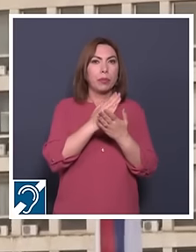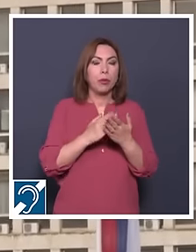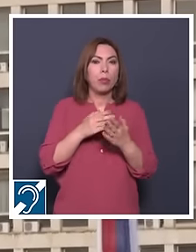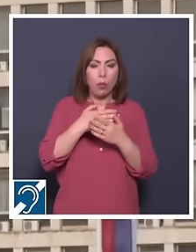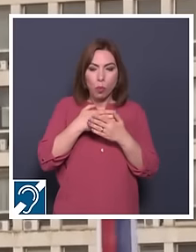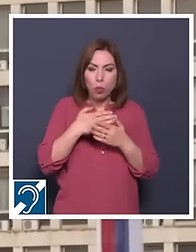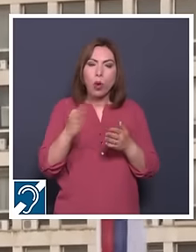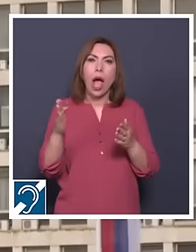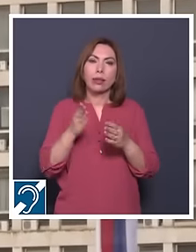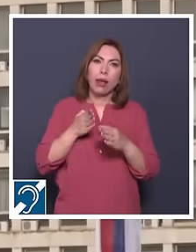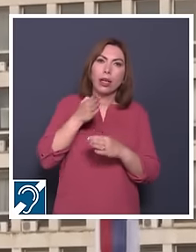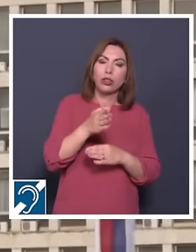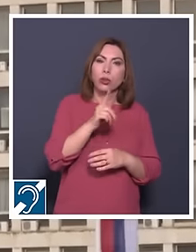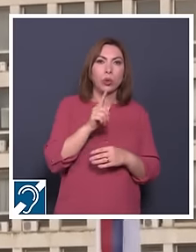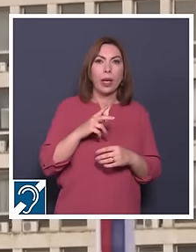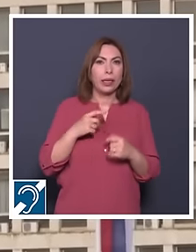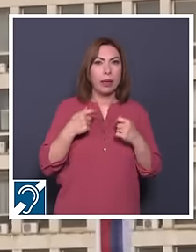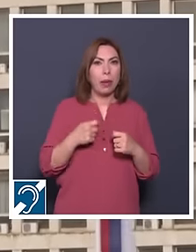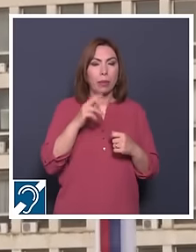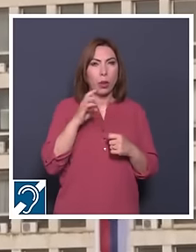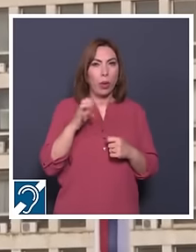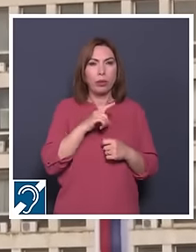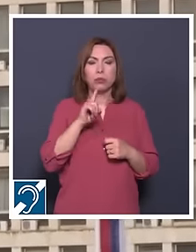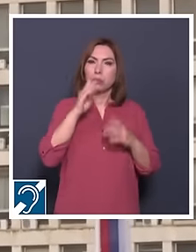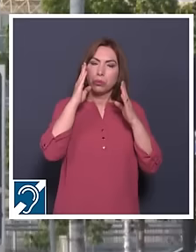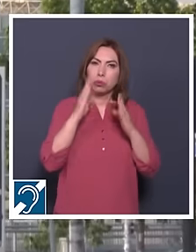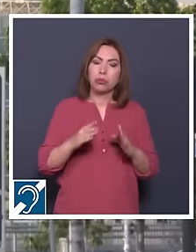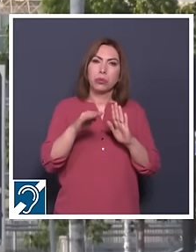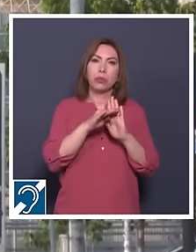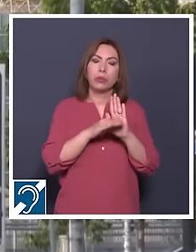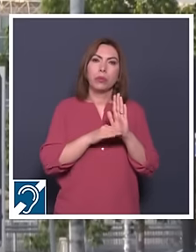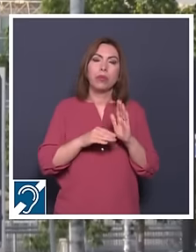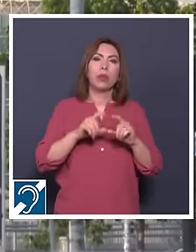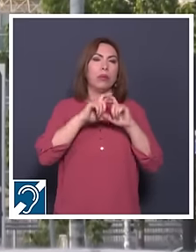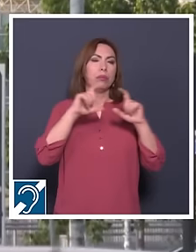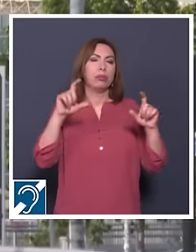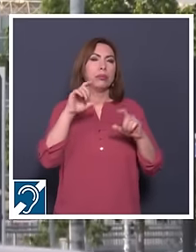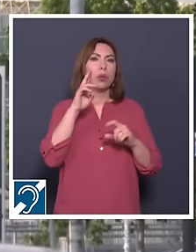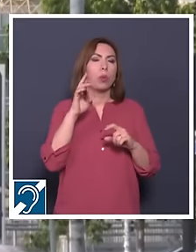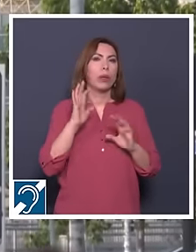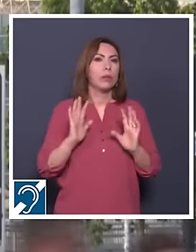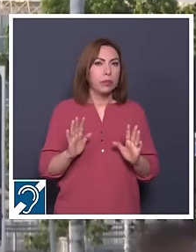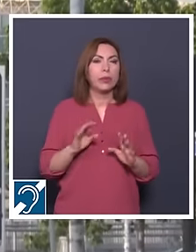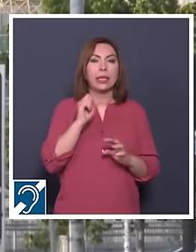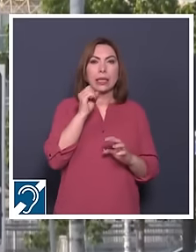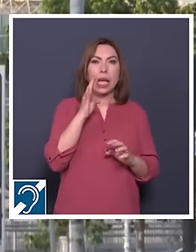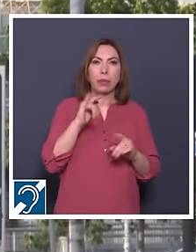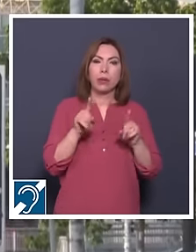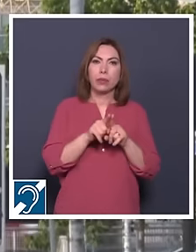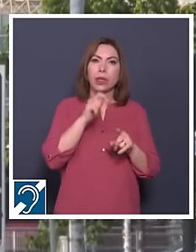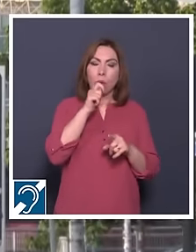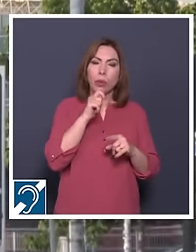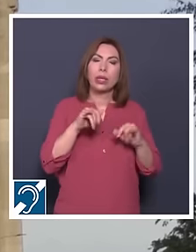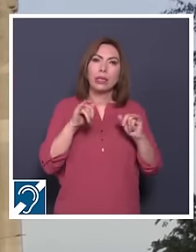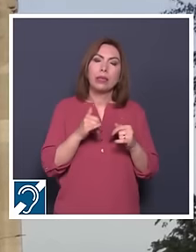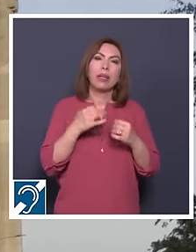acces. Cum nu este membra Uniunii Europene, nu se supune normelor din cadrul blocului comunitar. Serbia, ca și Ungaria, se